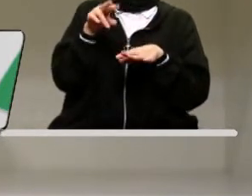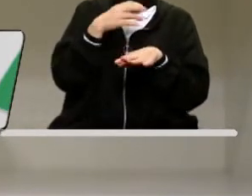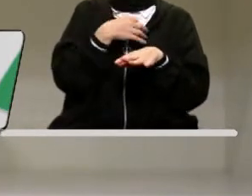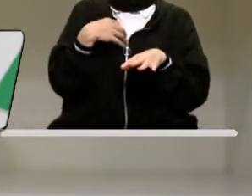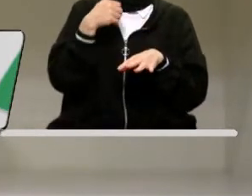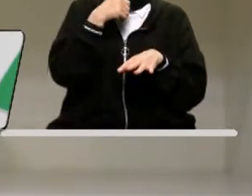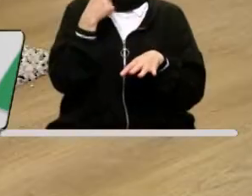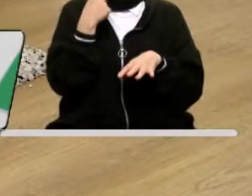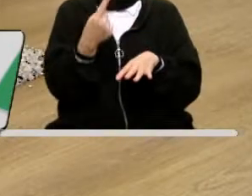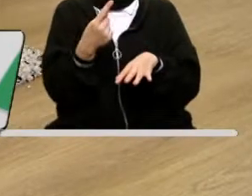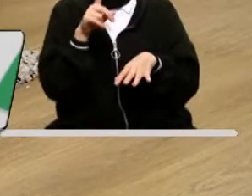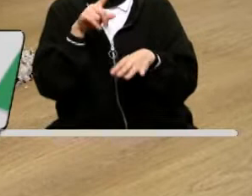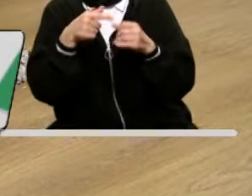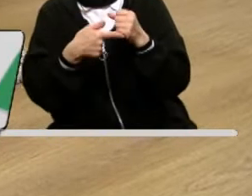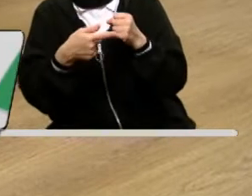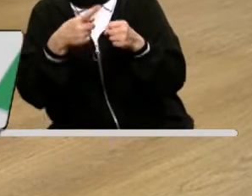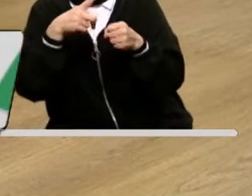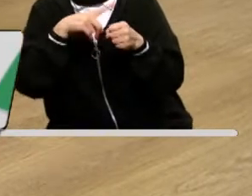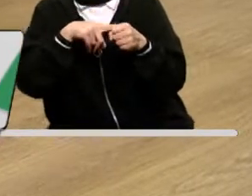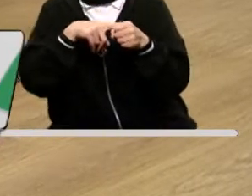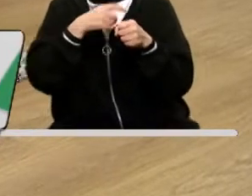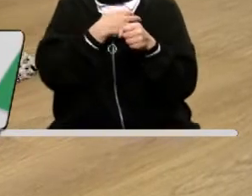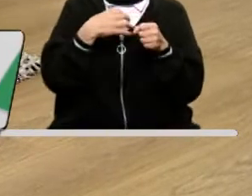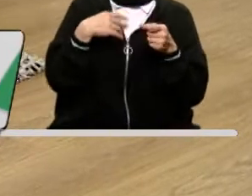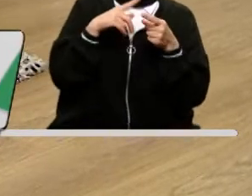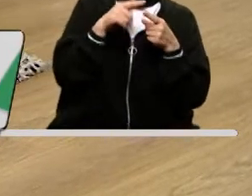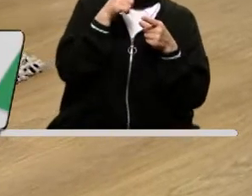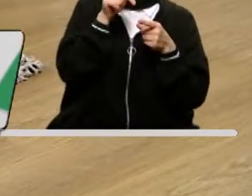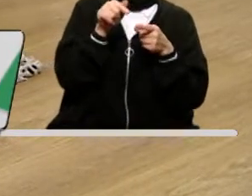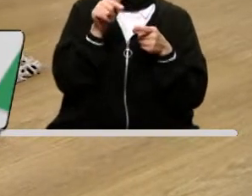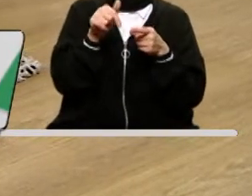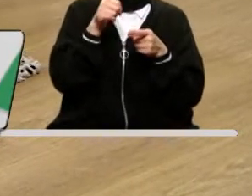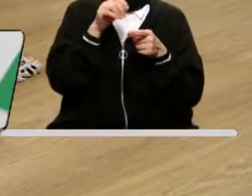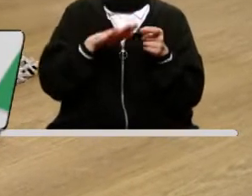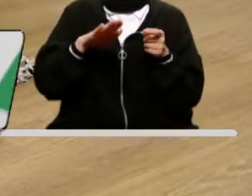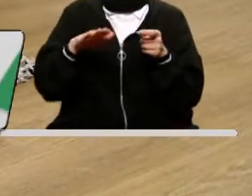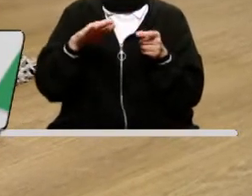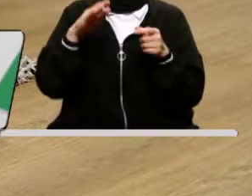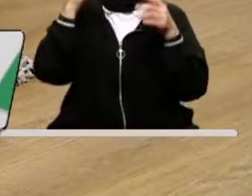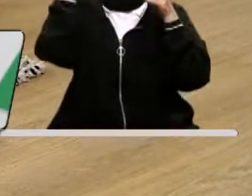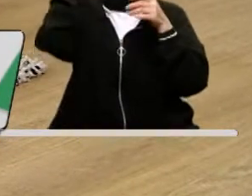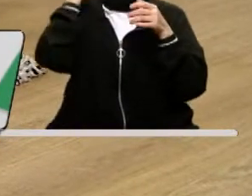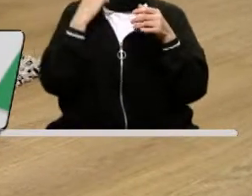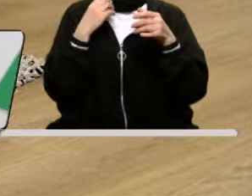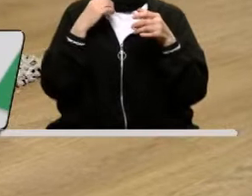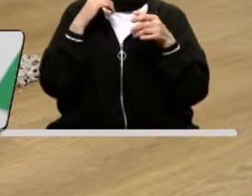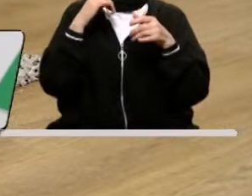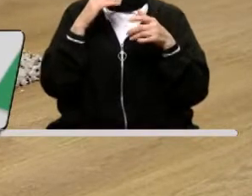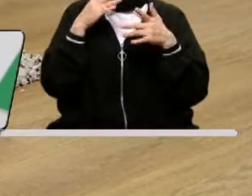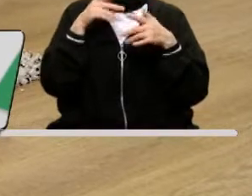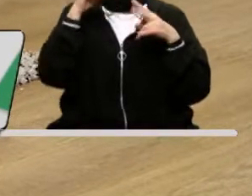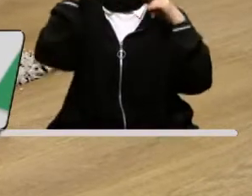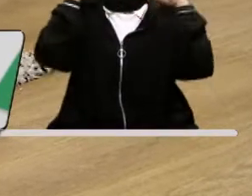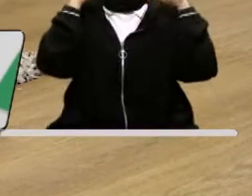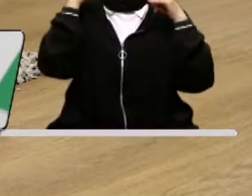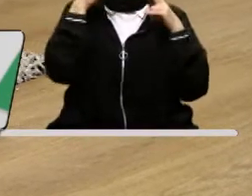hafta öncesi anneyle o çocuk kuaföre gitti. Anne saçlarını kestirdi ve anne dedi ki nasıl oldu, güzel olmuş muyum dedi. Geldi babaya